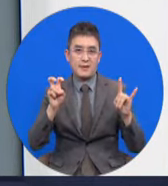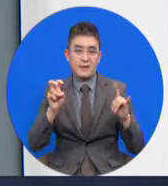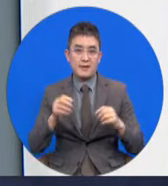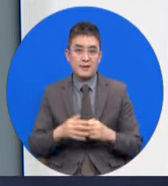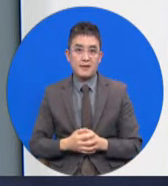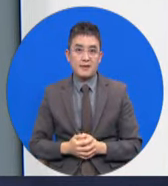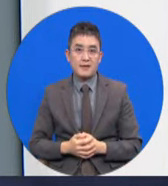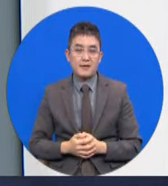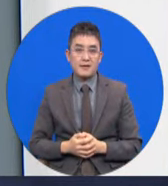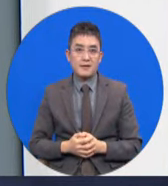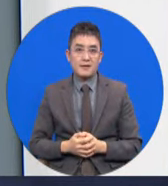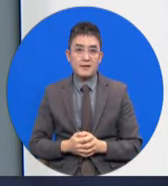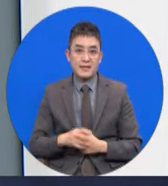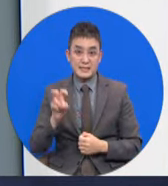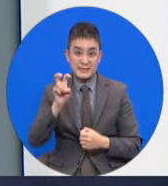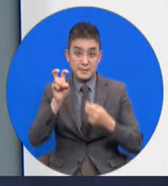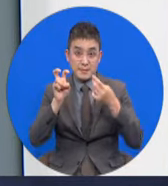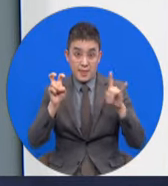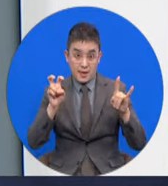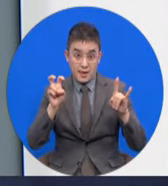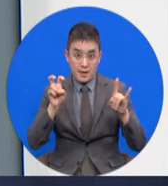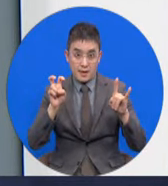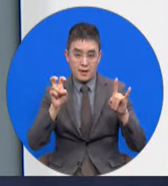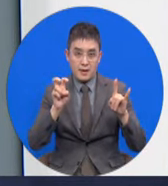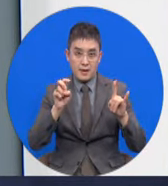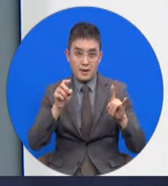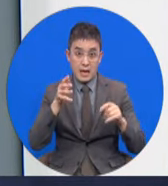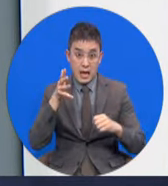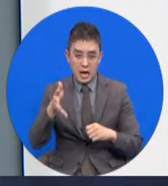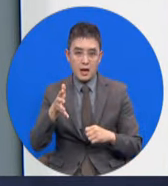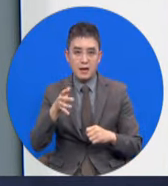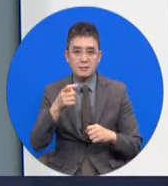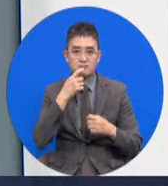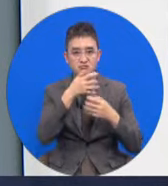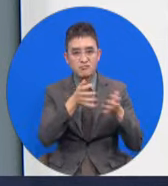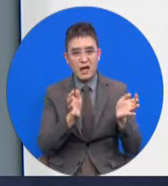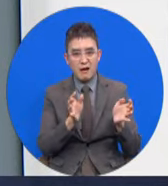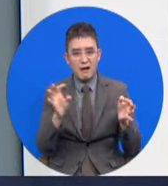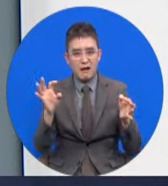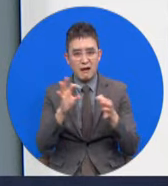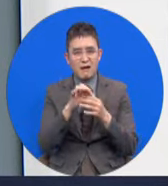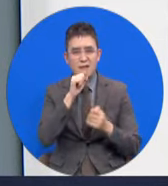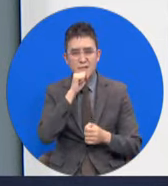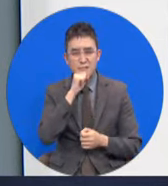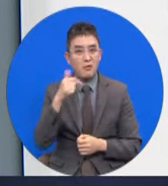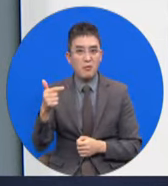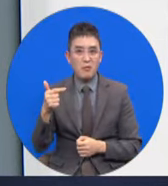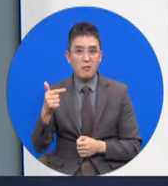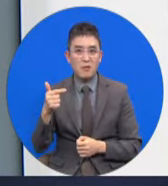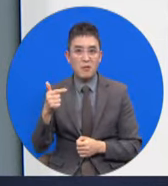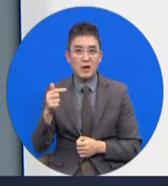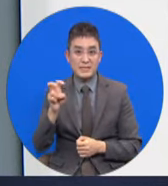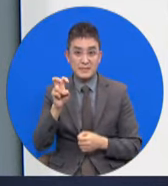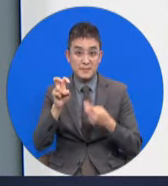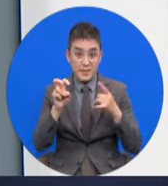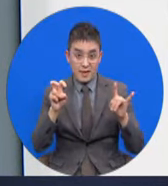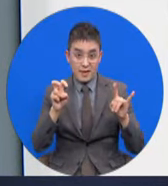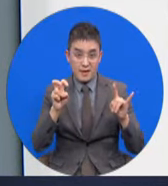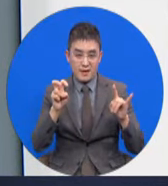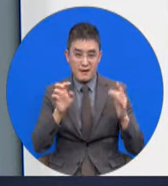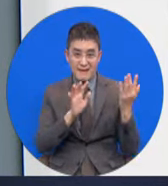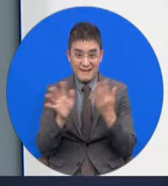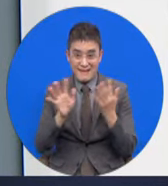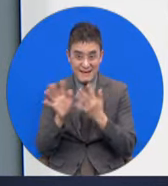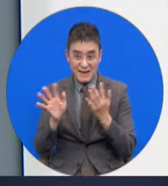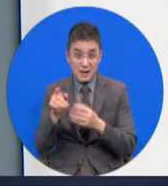이긴다는 전제는 20대가 민주당을 지지하기 때문에 상대적으로 투표율이 낮아왔던 20대가 투표율을 참여해서 민주당이 유리하게